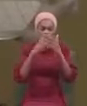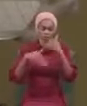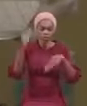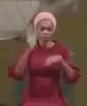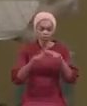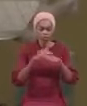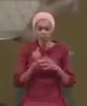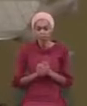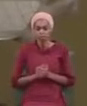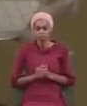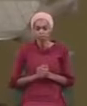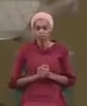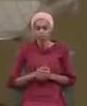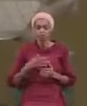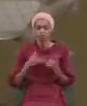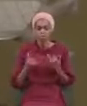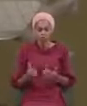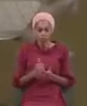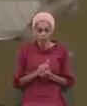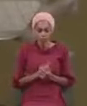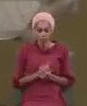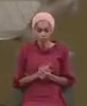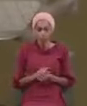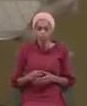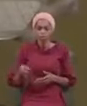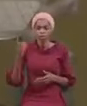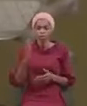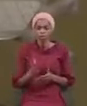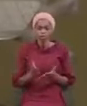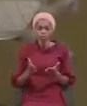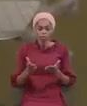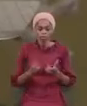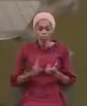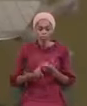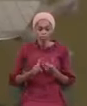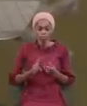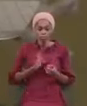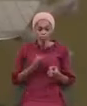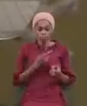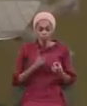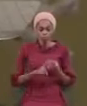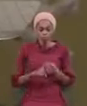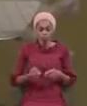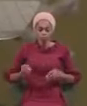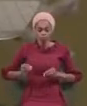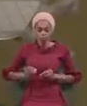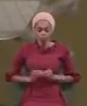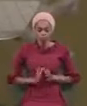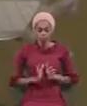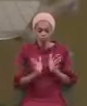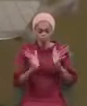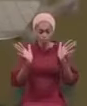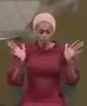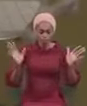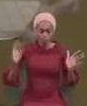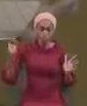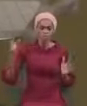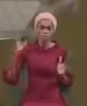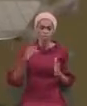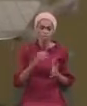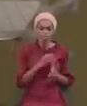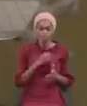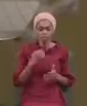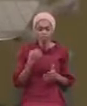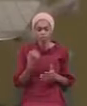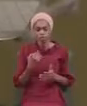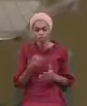porter la lumière de repentance partout où nous allons nous devons porter le fruit de d'un de la repentance que ce